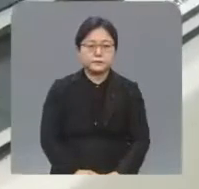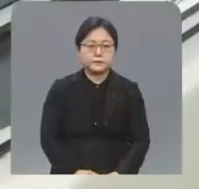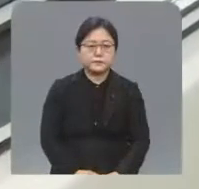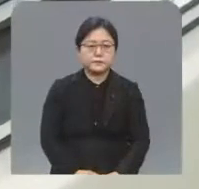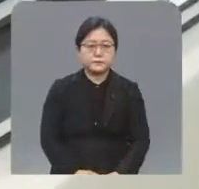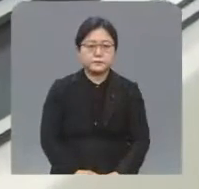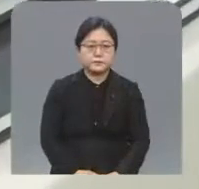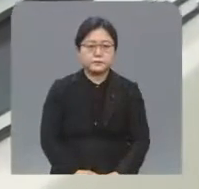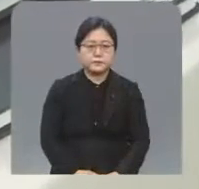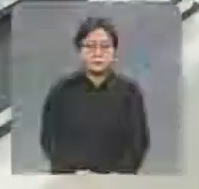브리핑이 얻습니다